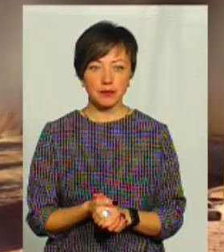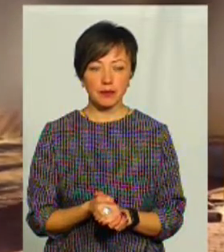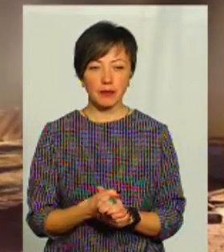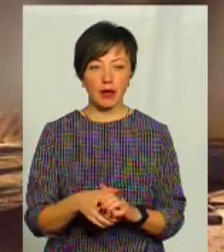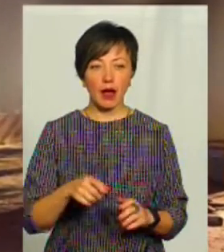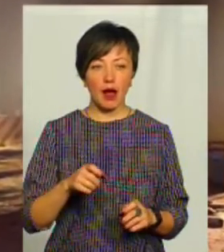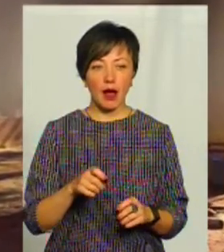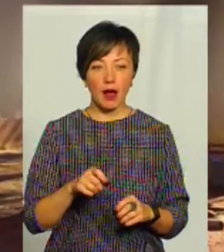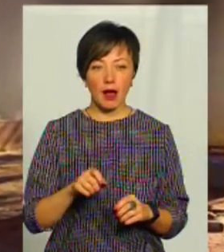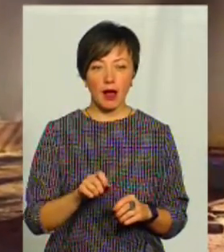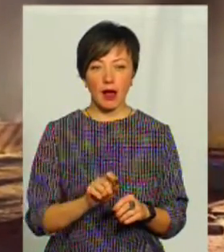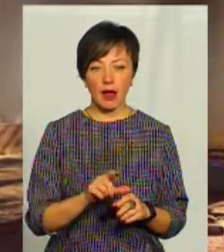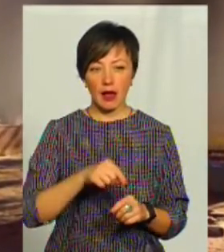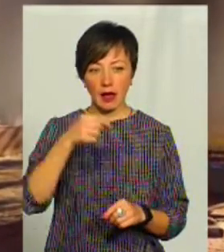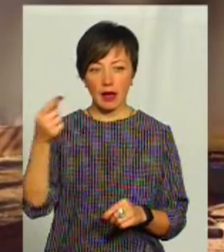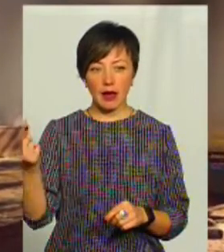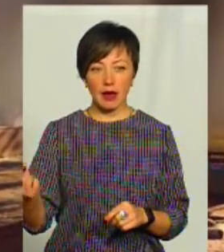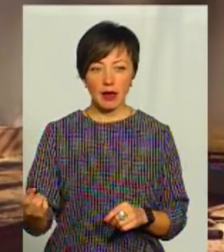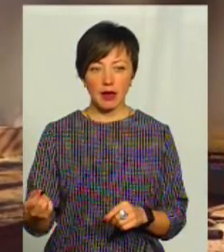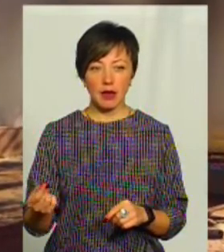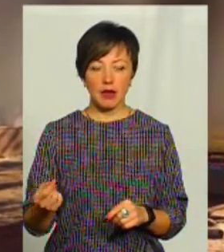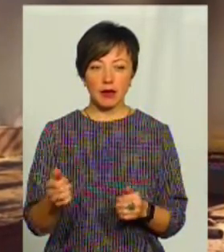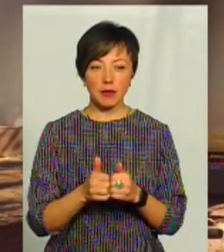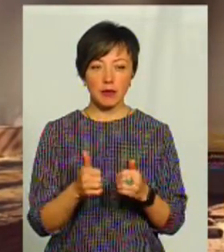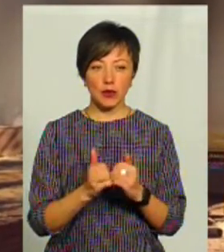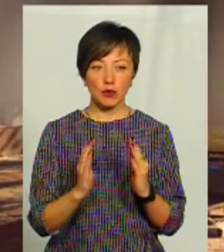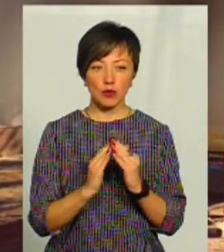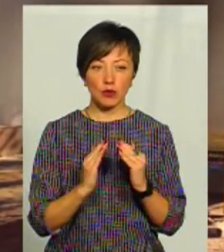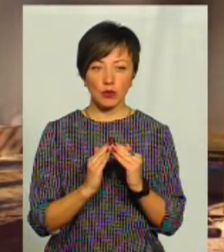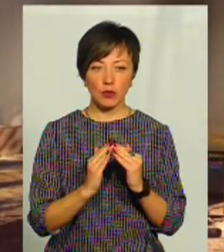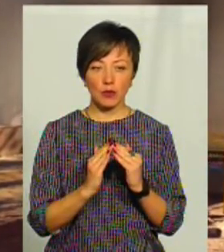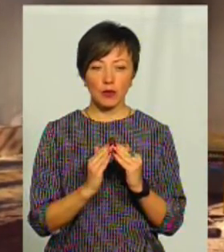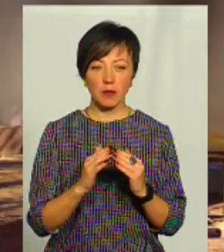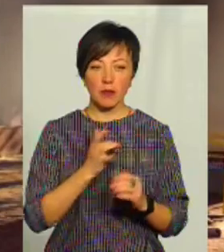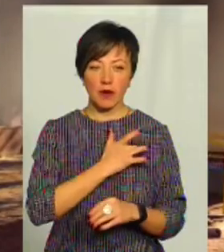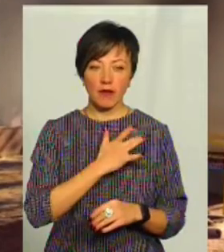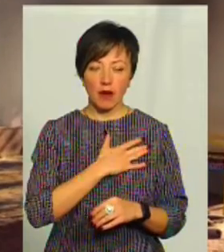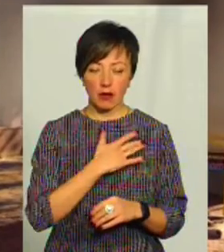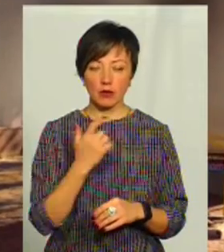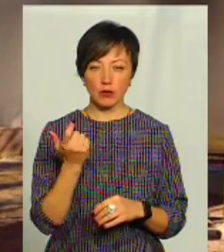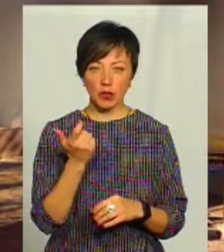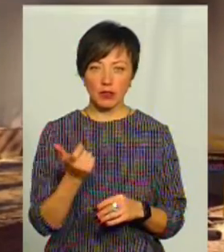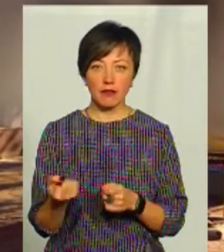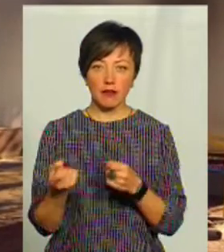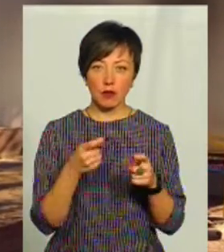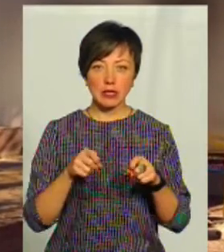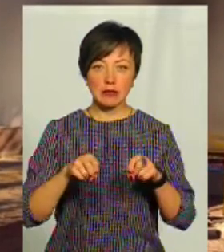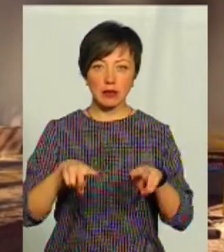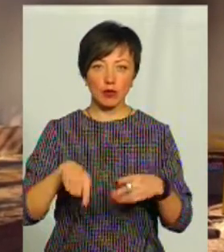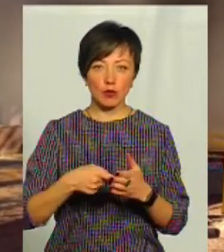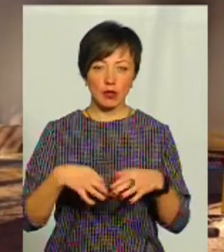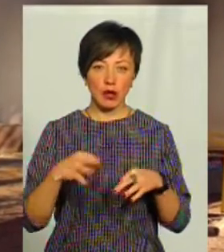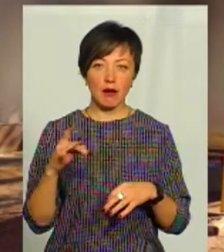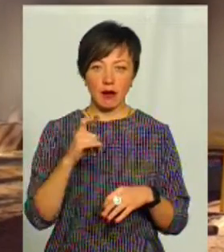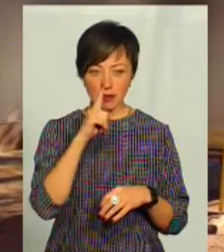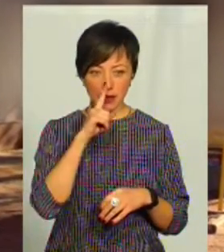Гілля в нас з прибудинкових, з будинків приватних домоволодінь вивозить спецкомунтранс раз